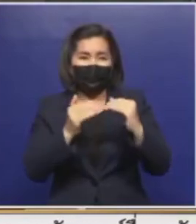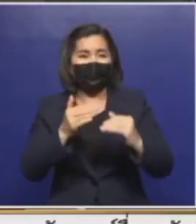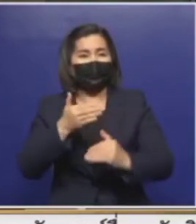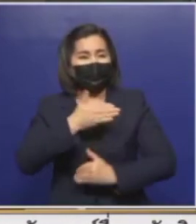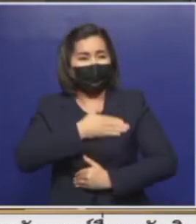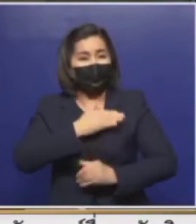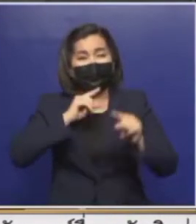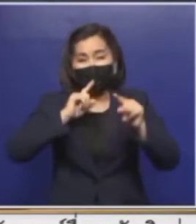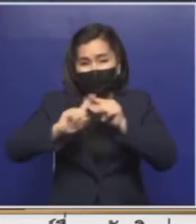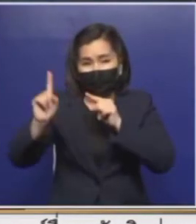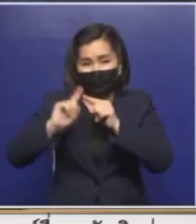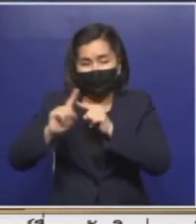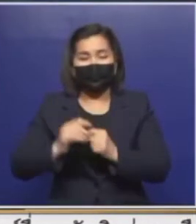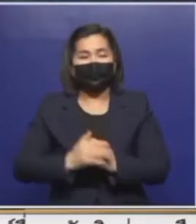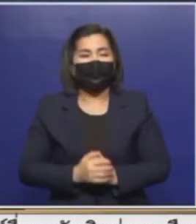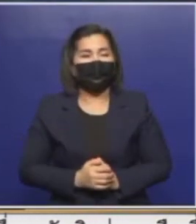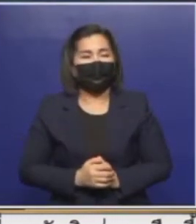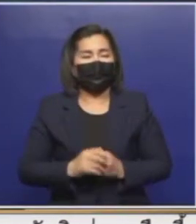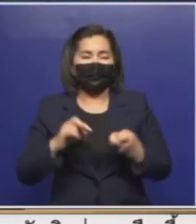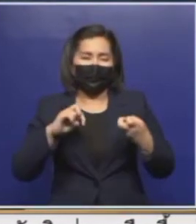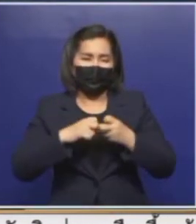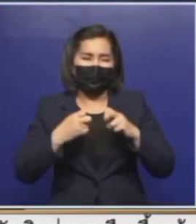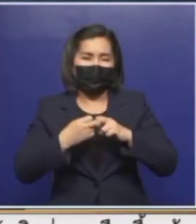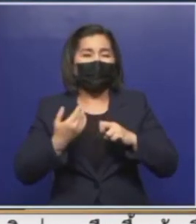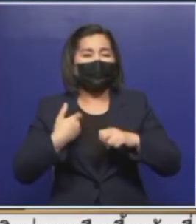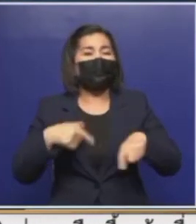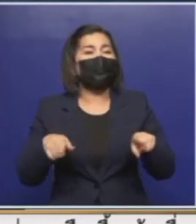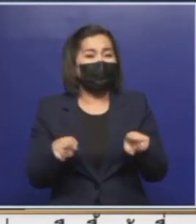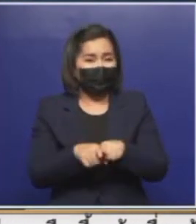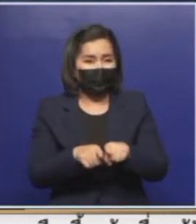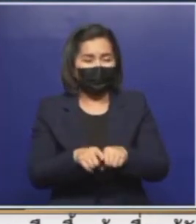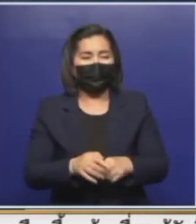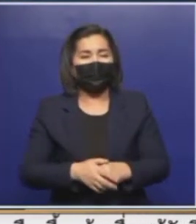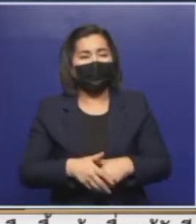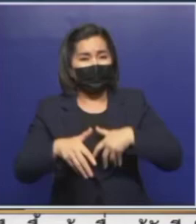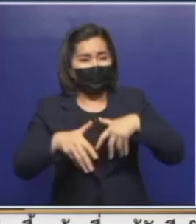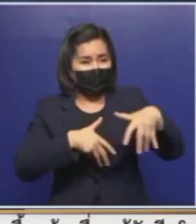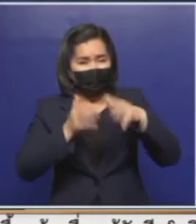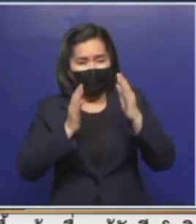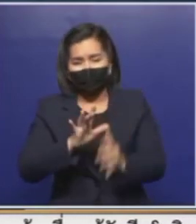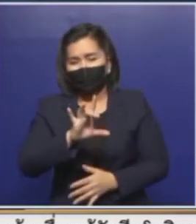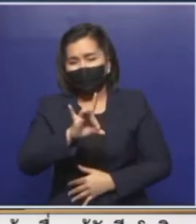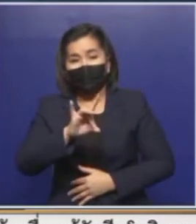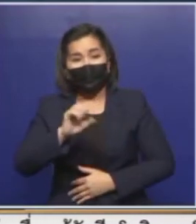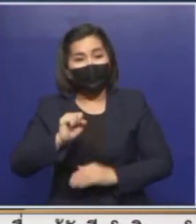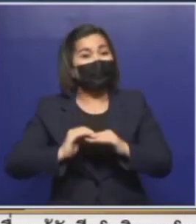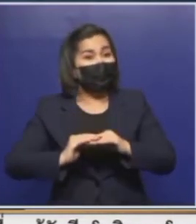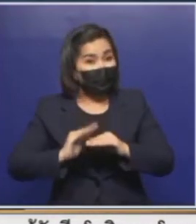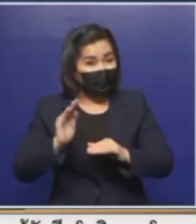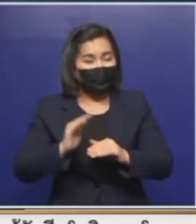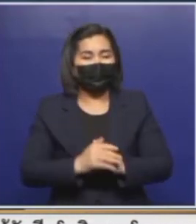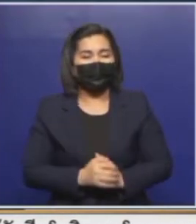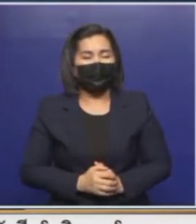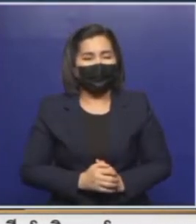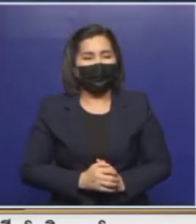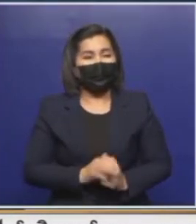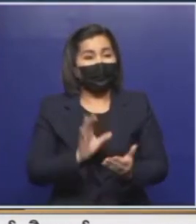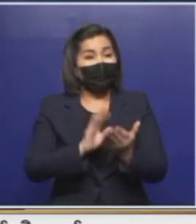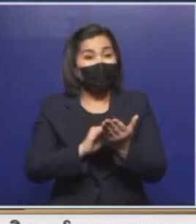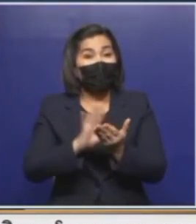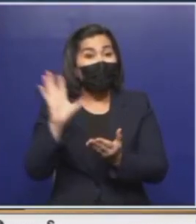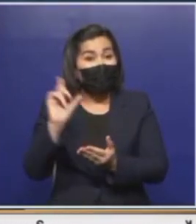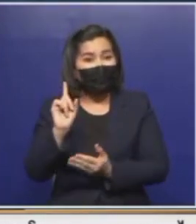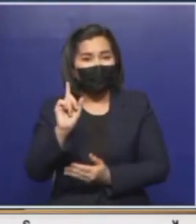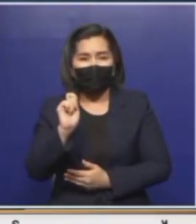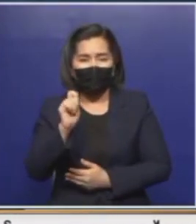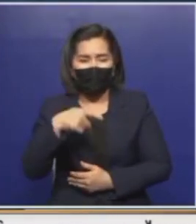ปัญหาเรองนี้ครัพี่น้องประชาชนไม่ตามกวา 800,000 คนอันนี้ข้มูลของกมกบปกคร